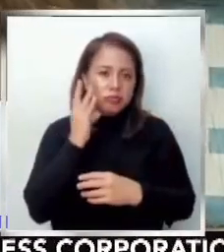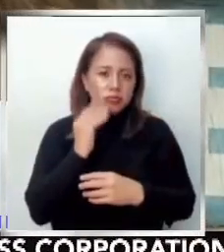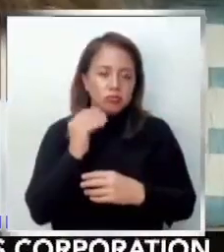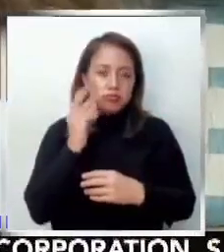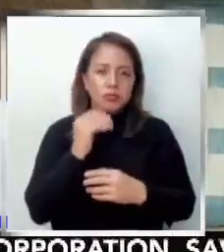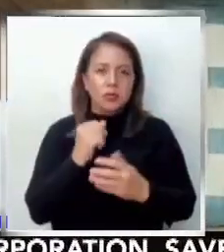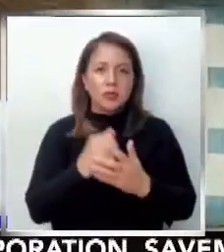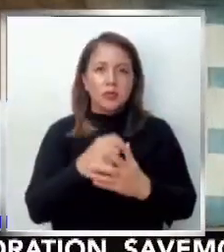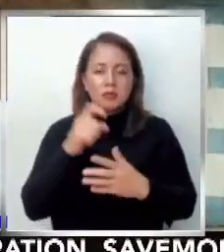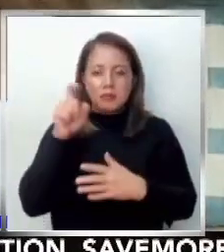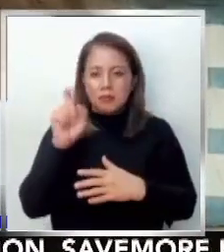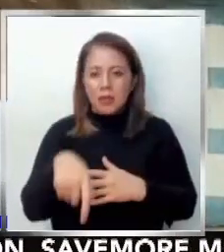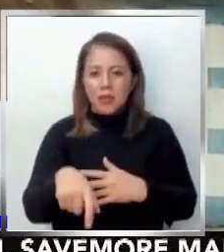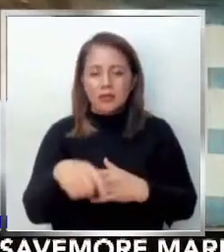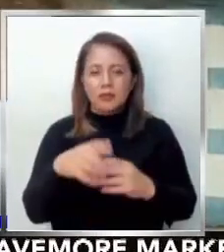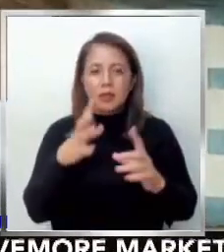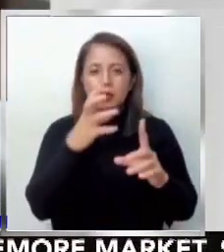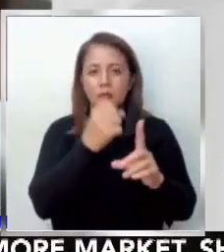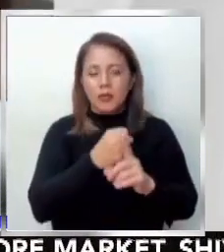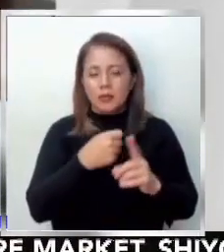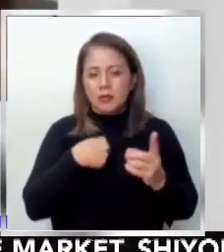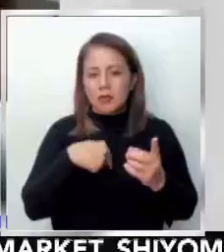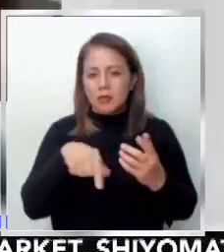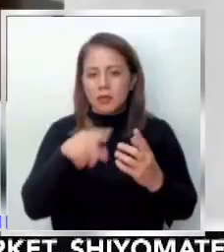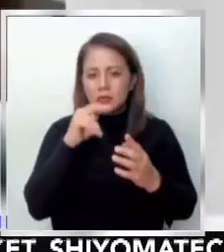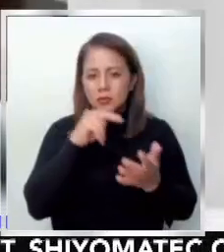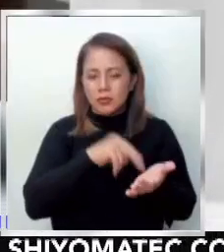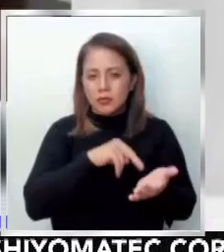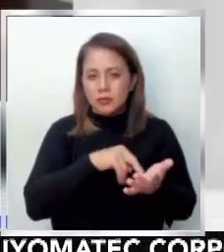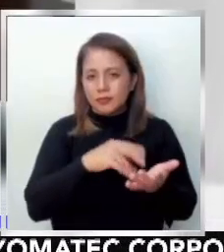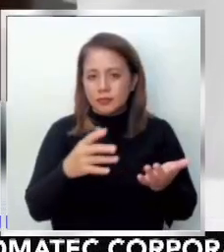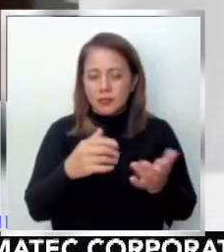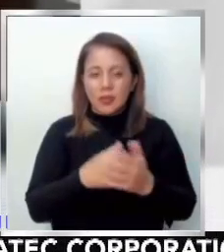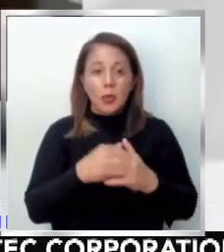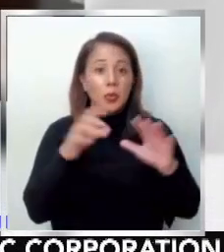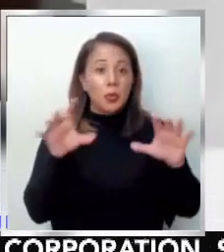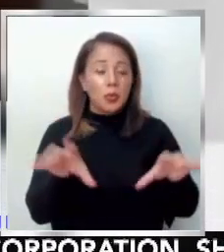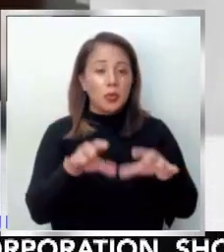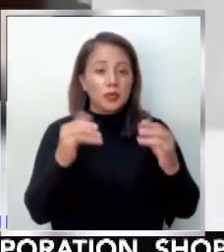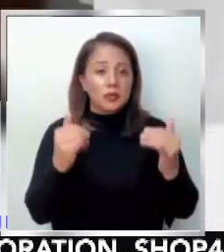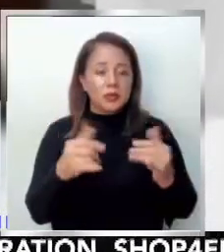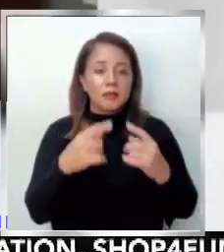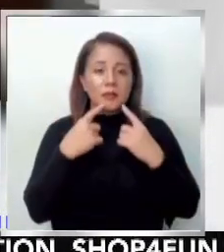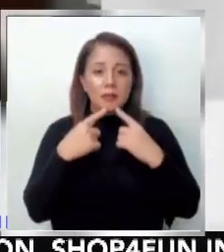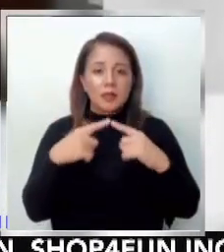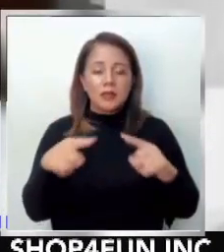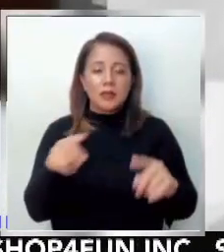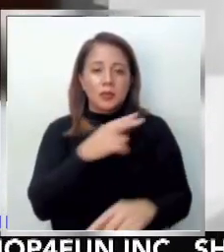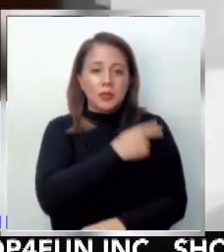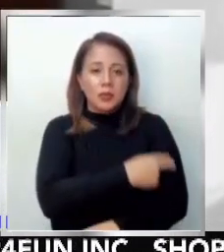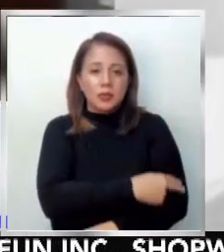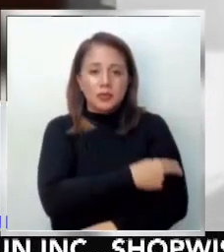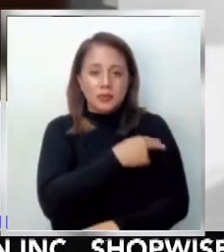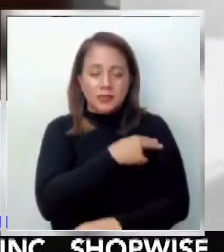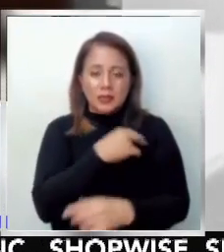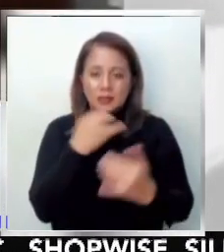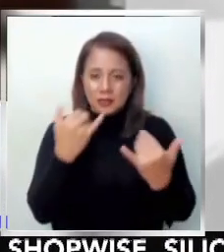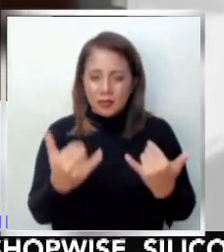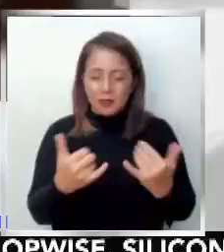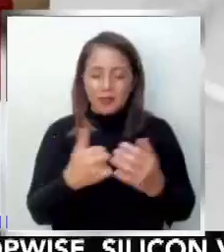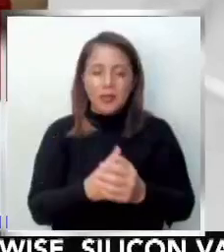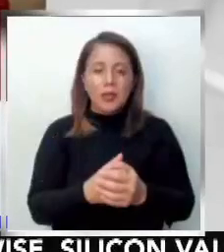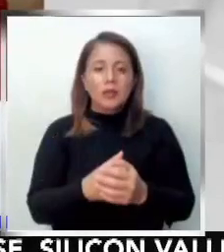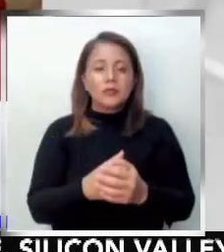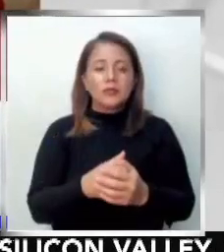dapat ma-acquire ng mga nurses and skills. Nagtatrabaho ngayon sa isang pampublikong ospital si Keisha. Panawagan niya sa